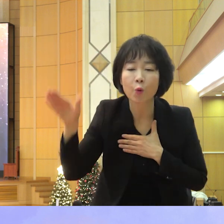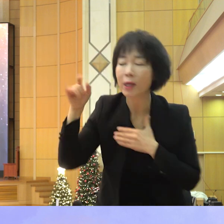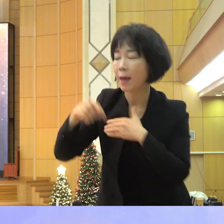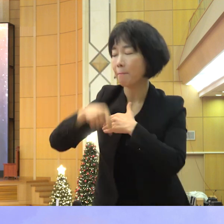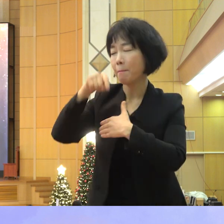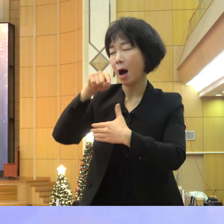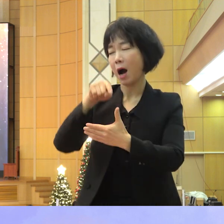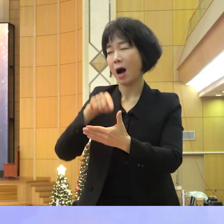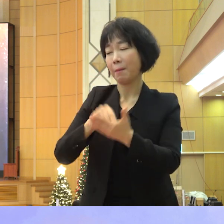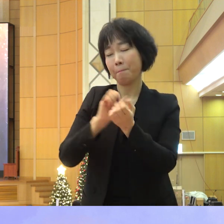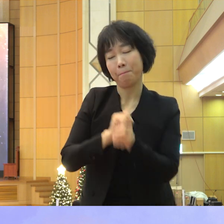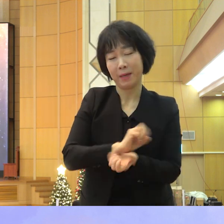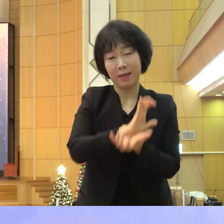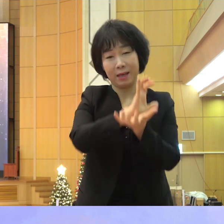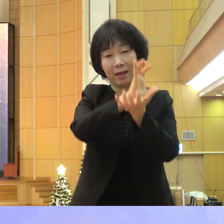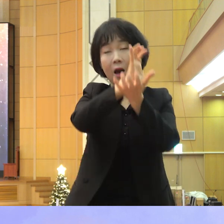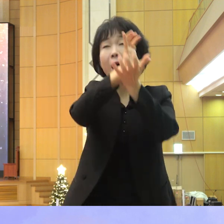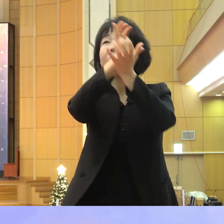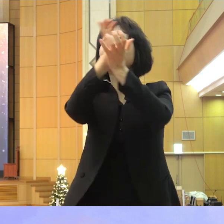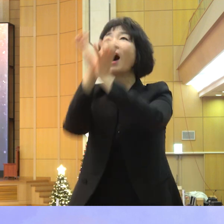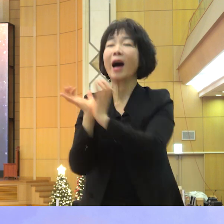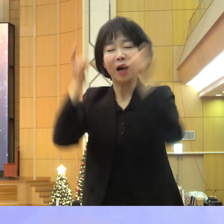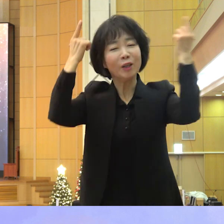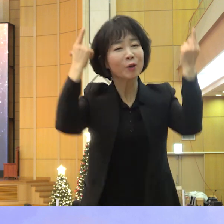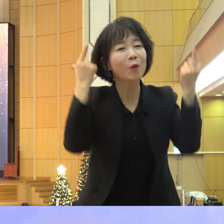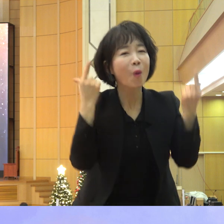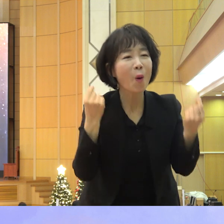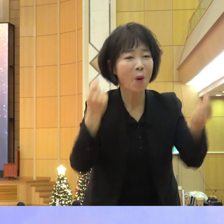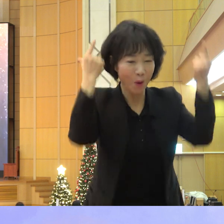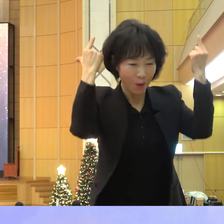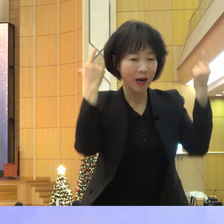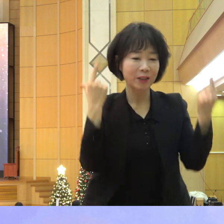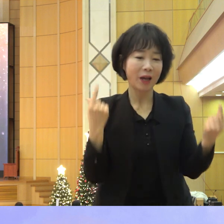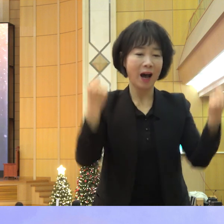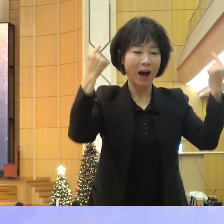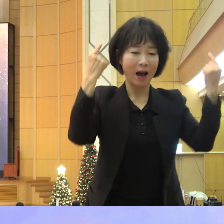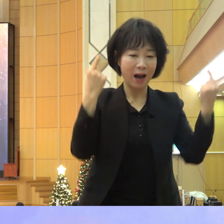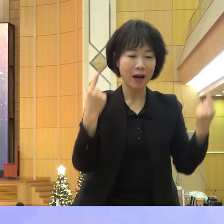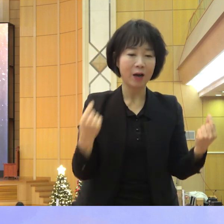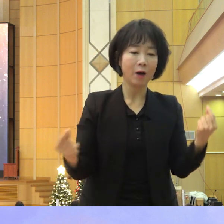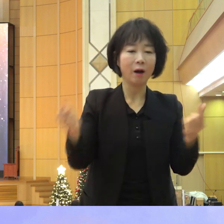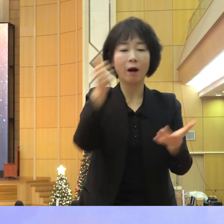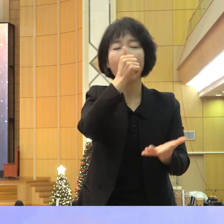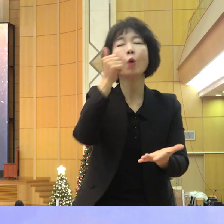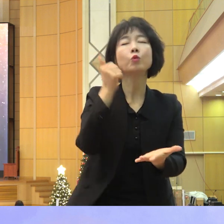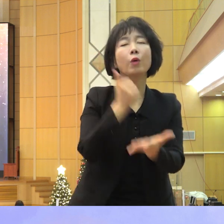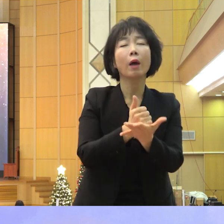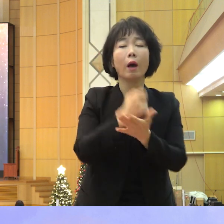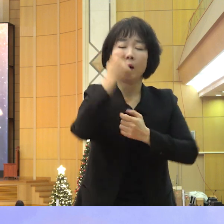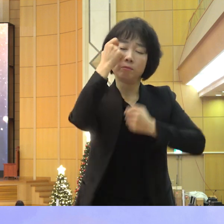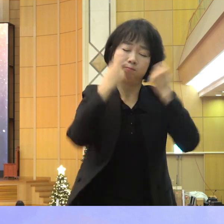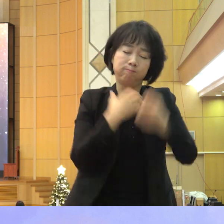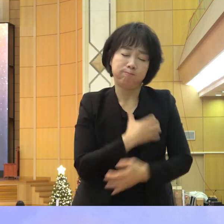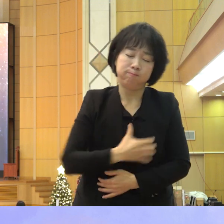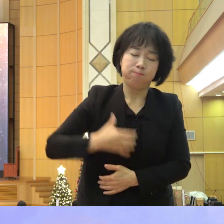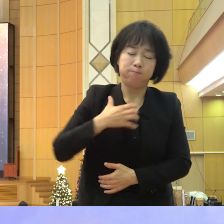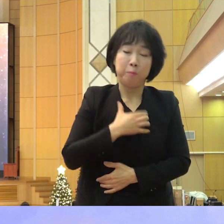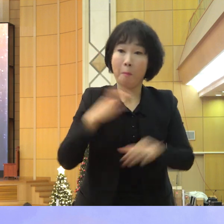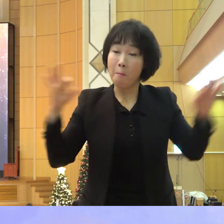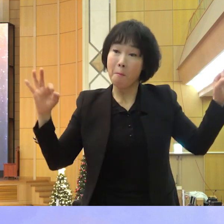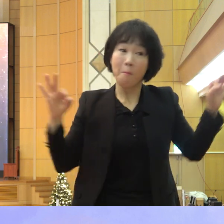앞에서 우리 마음 피어나는 꽃 같아. 죄와